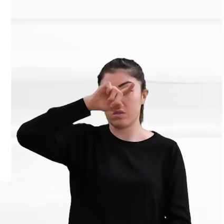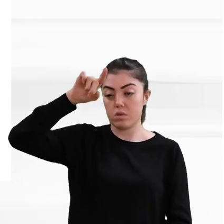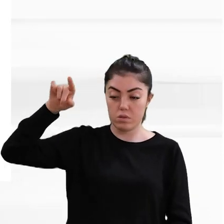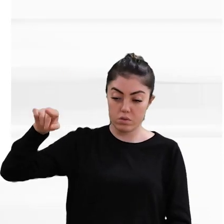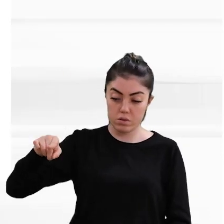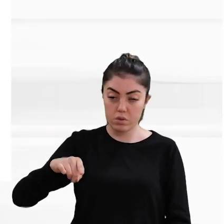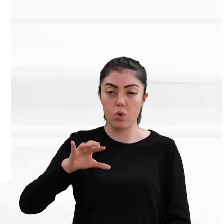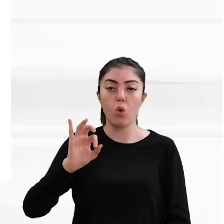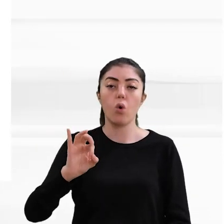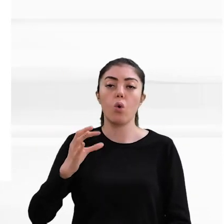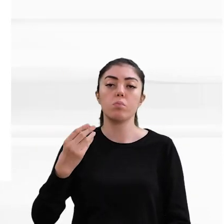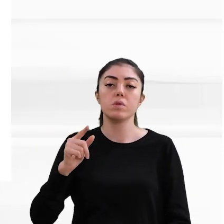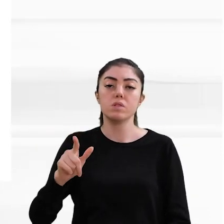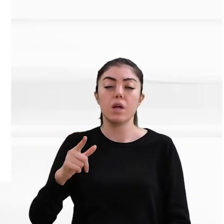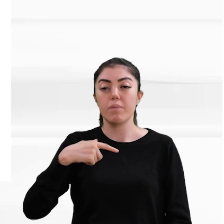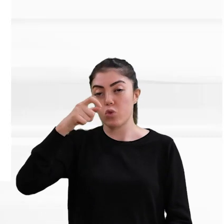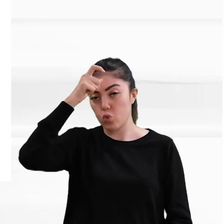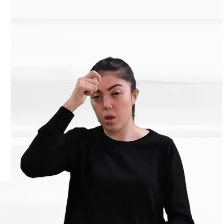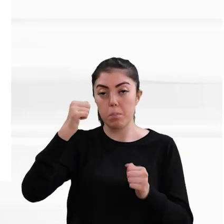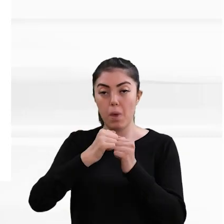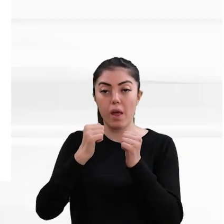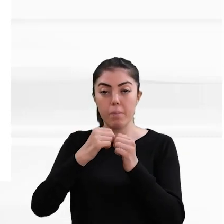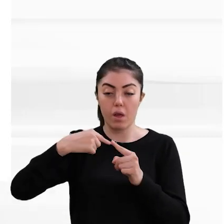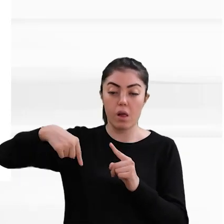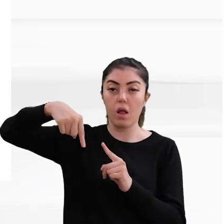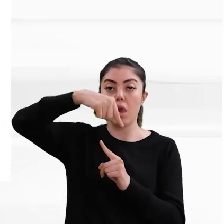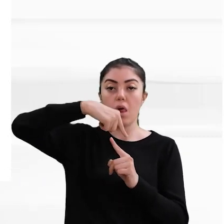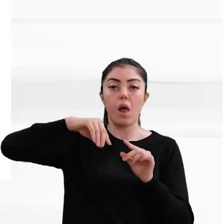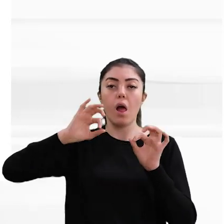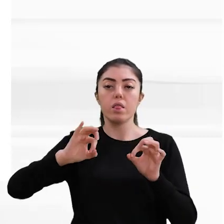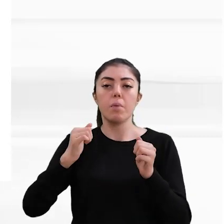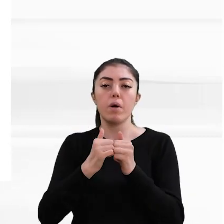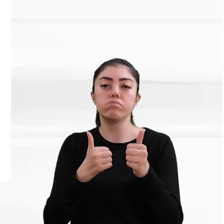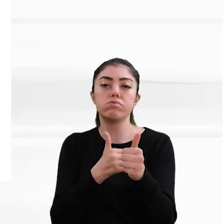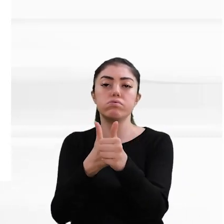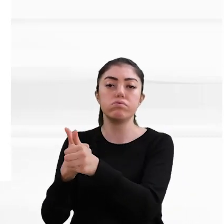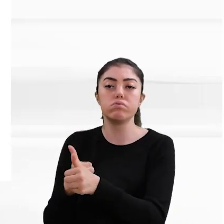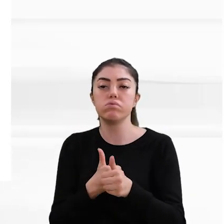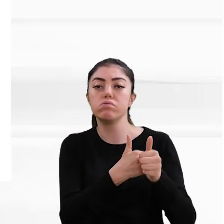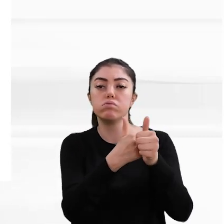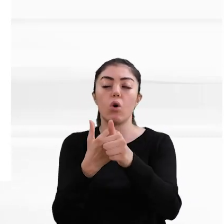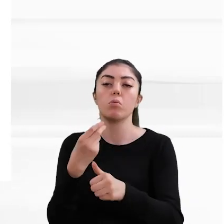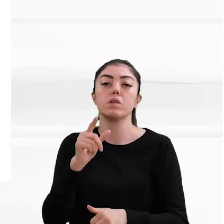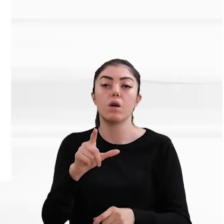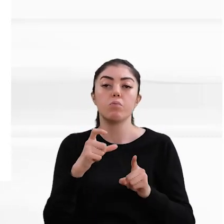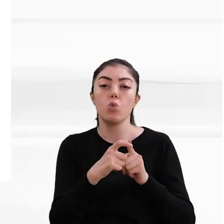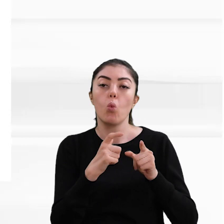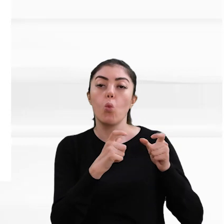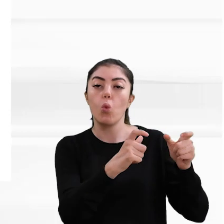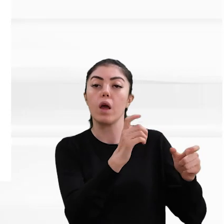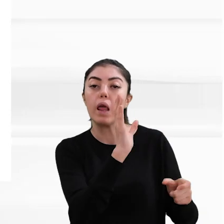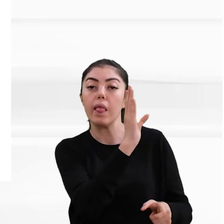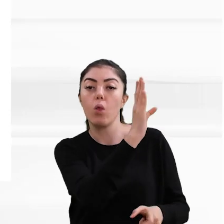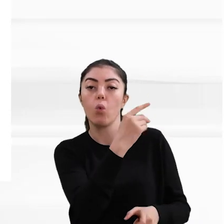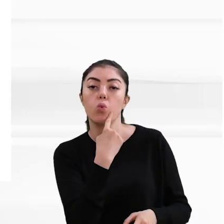bakın buraya gelmesi gerekir. Yani sürekli ülke üzerinde bulunması gerekir. Fakat yerden bakan bir gözlemciye göre